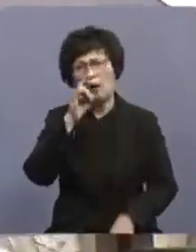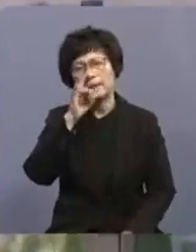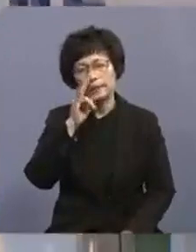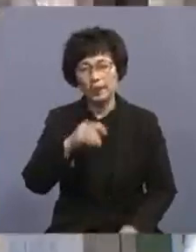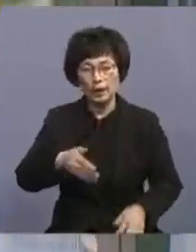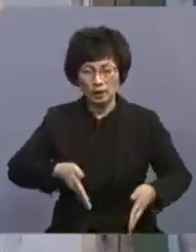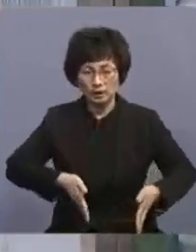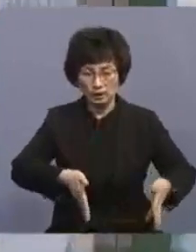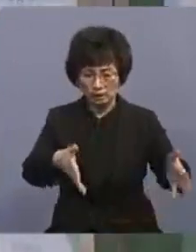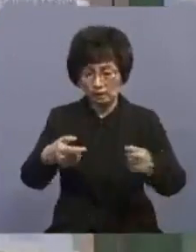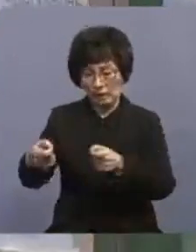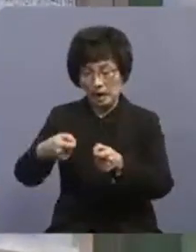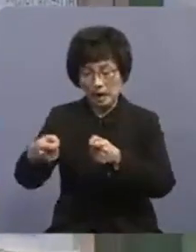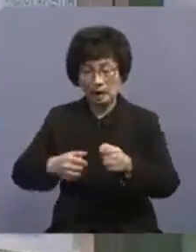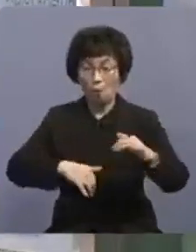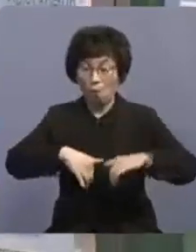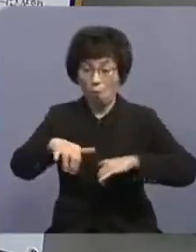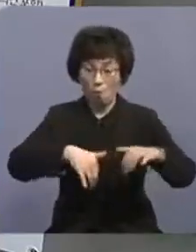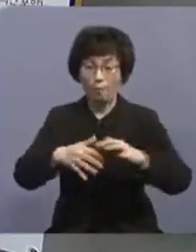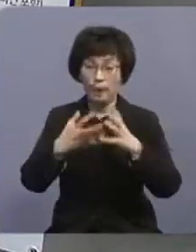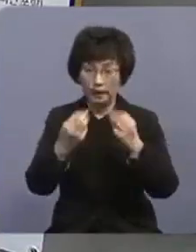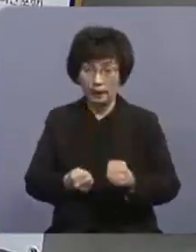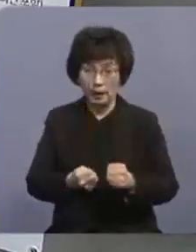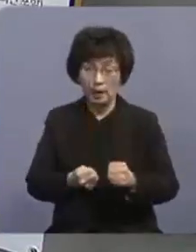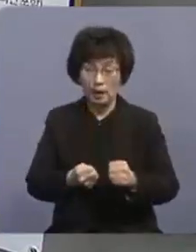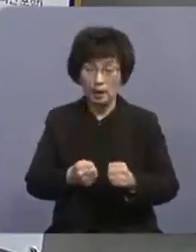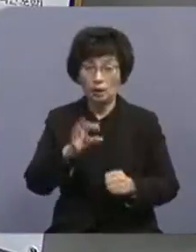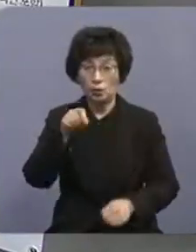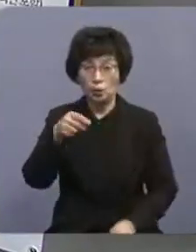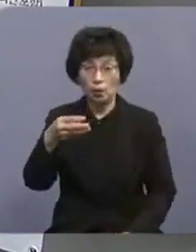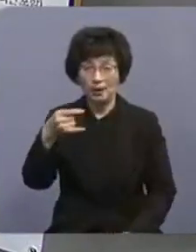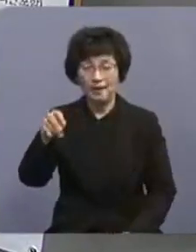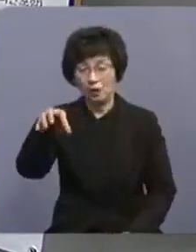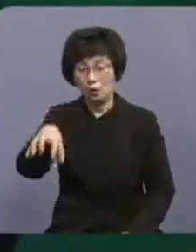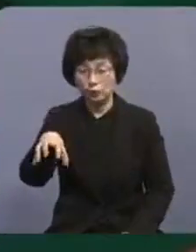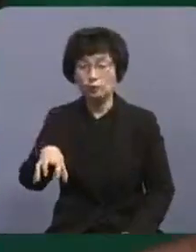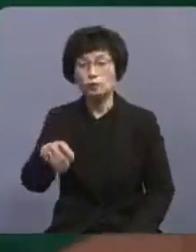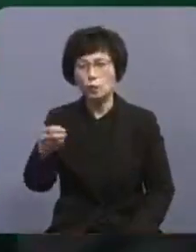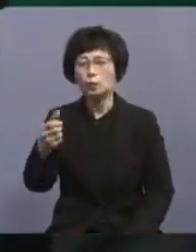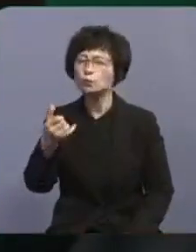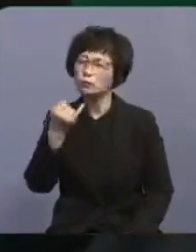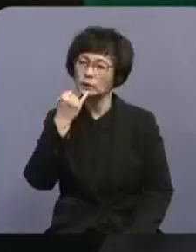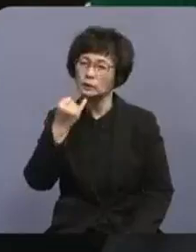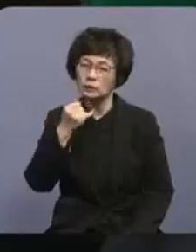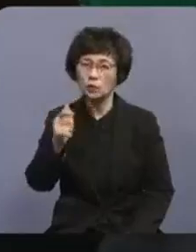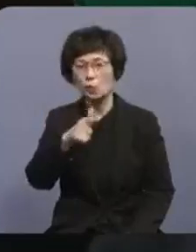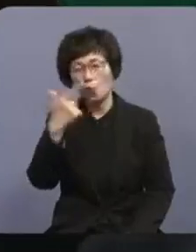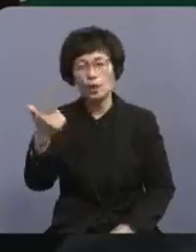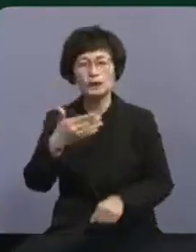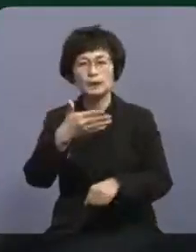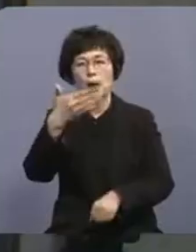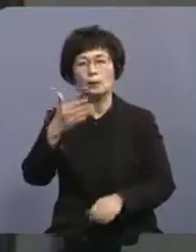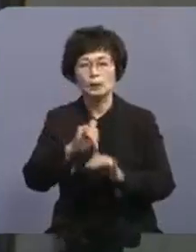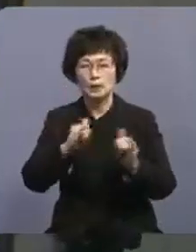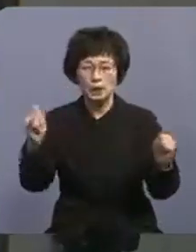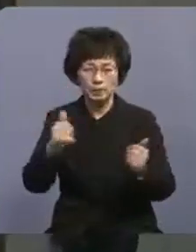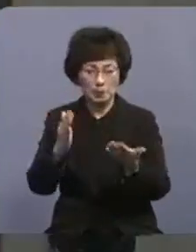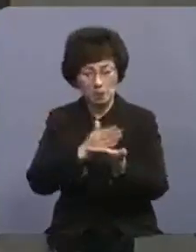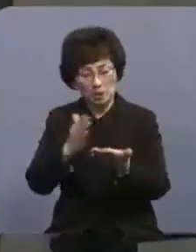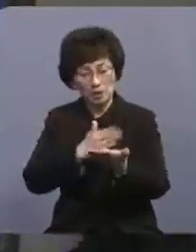도로변에 있고 오가는 사람이 많은 원래 마을회관은 사정이 좀 낫습니다 오후까지 9명이 평가서를